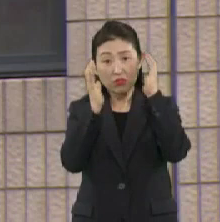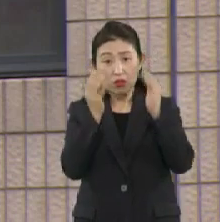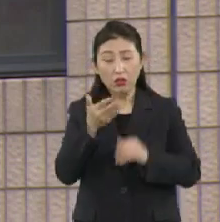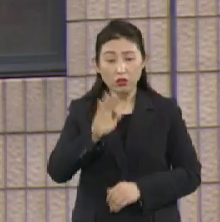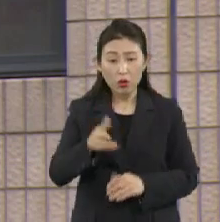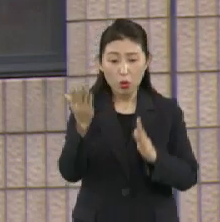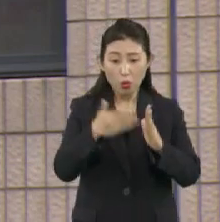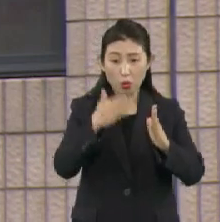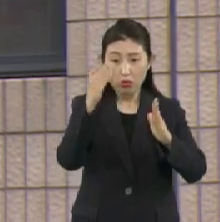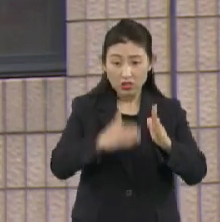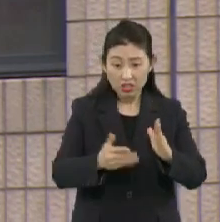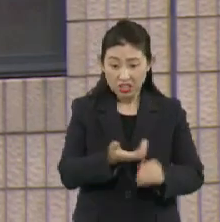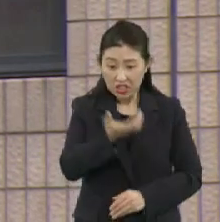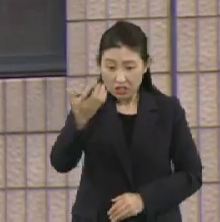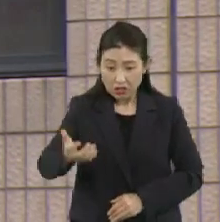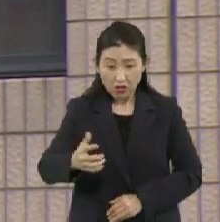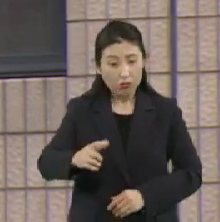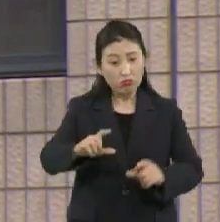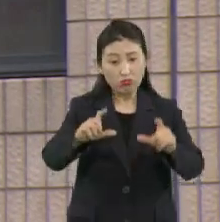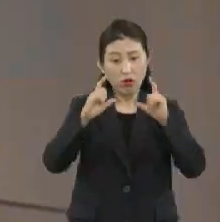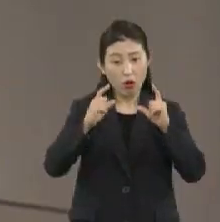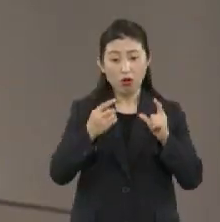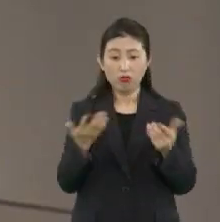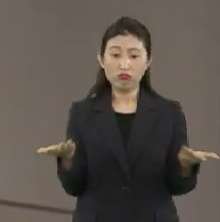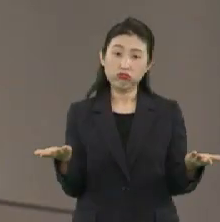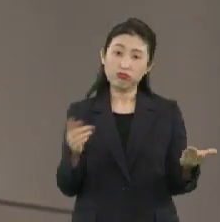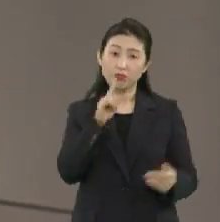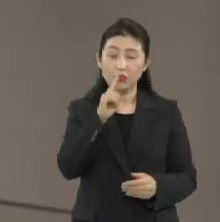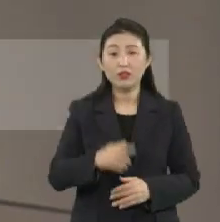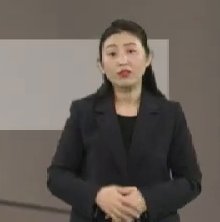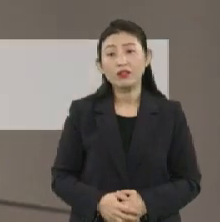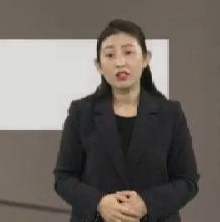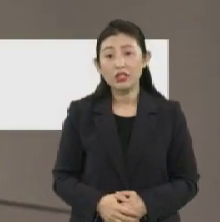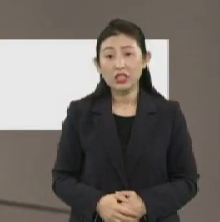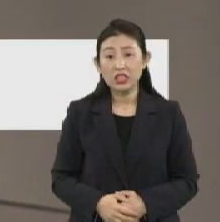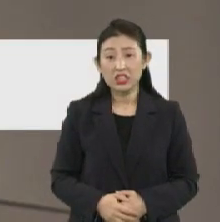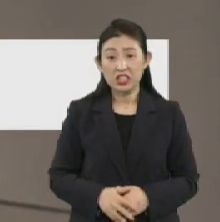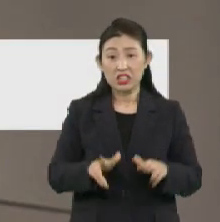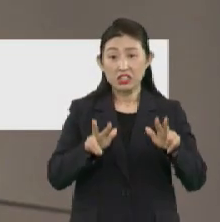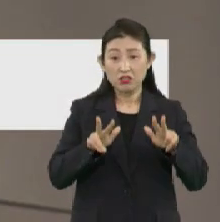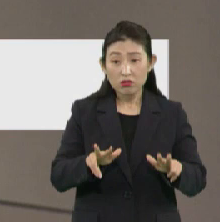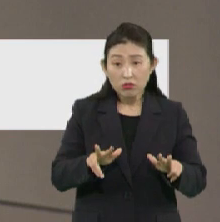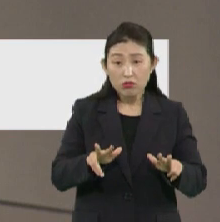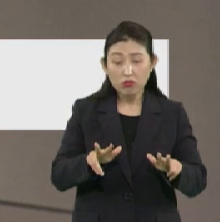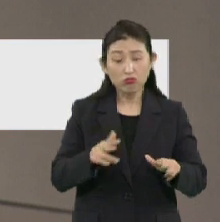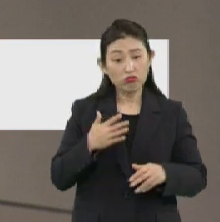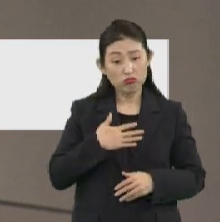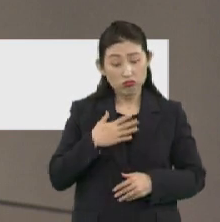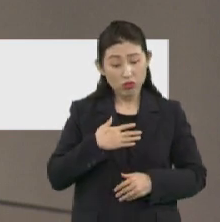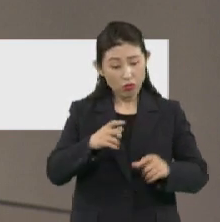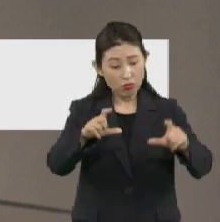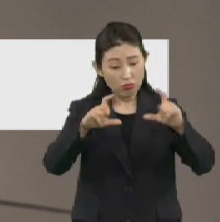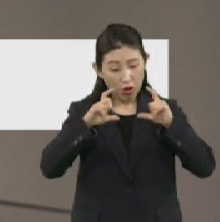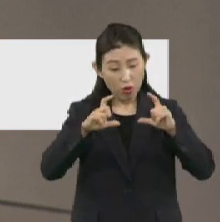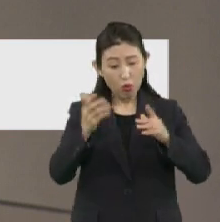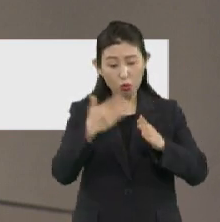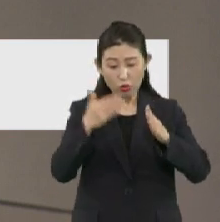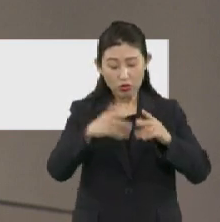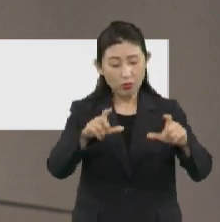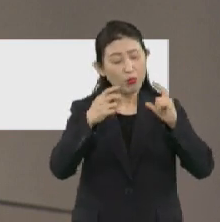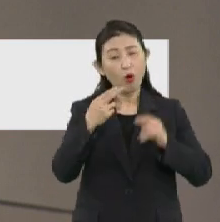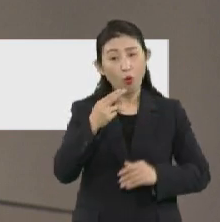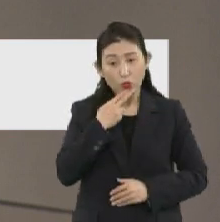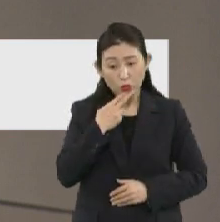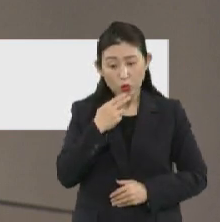공식적인 통보를 받은 적이 없다며 말을 아꼈습니다. 저희도 사실 그거를 언론 보도에 통해서만 본 거지 저희 쪽에 뭐 지침이나